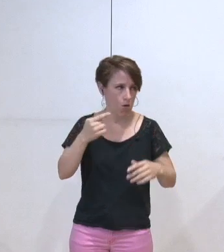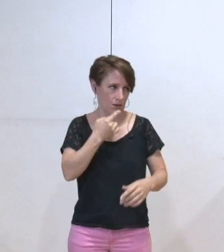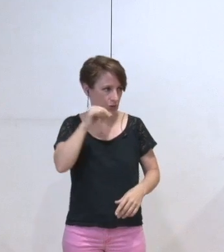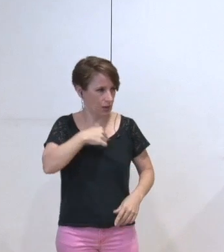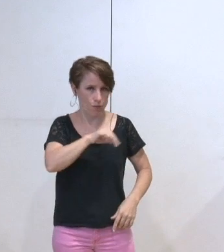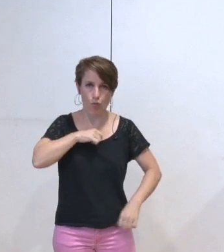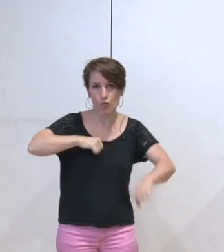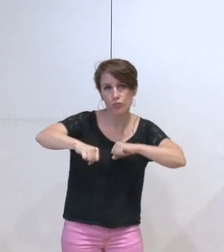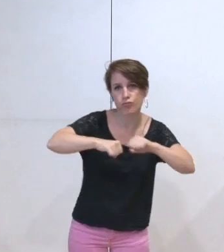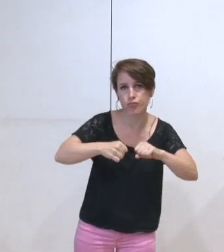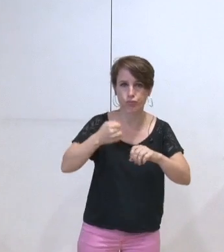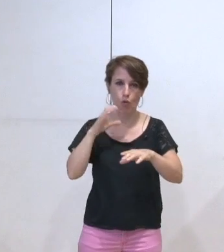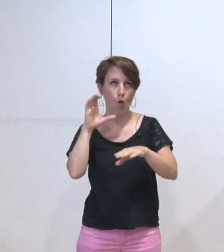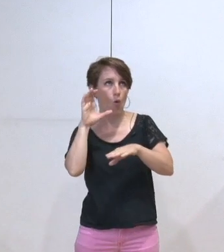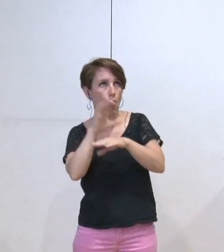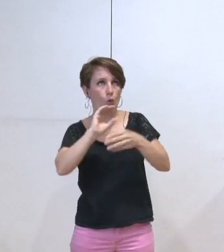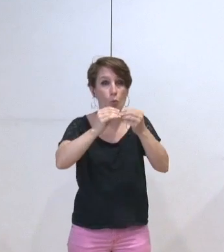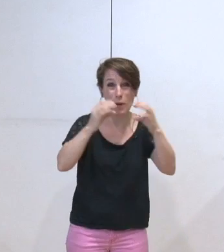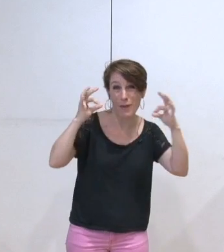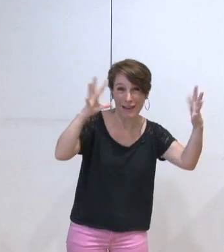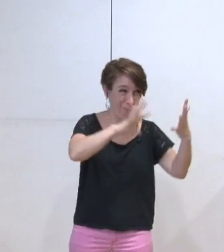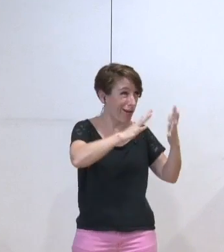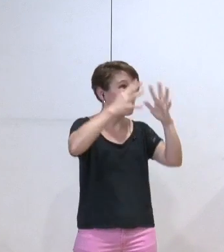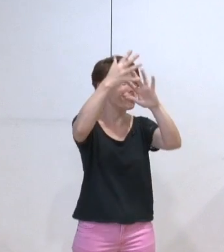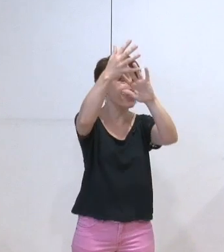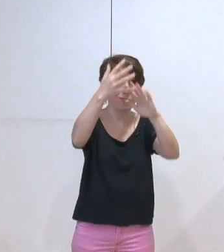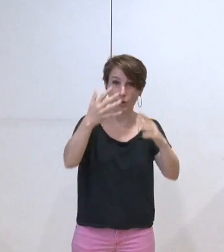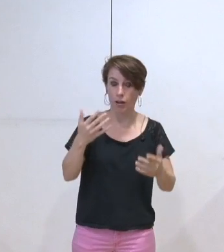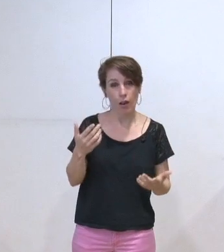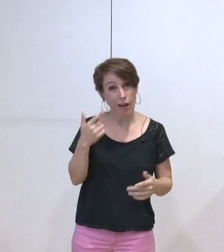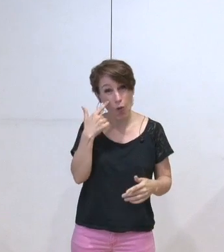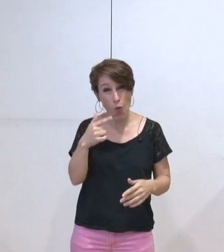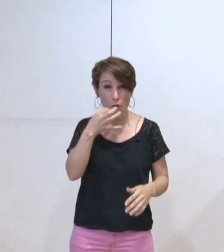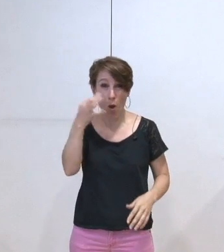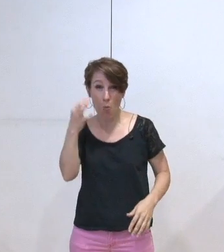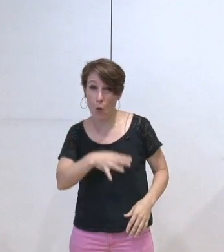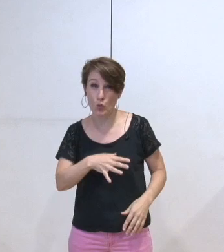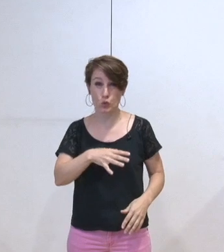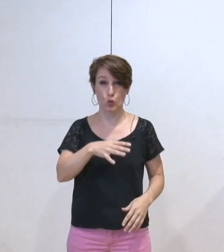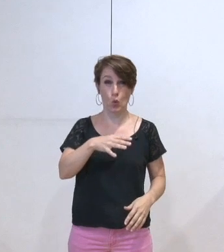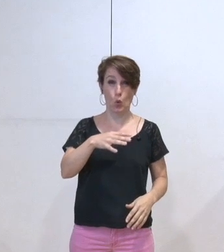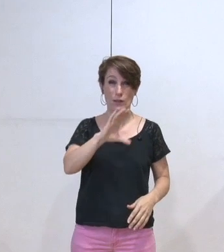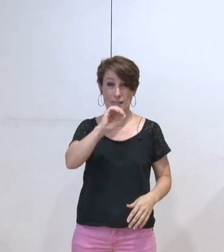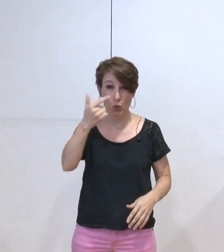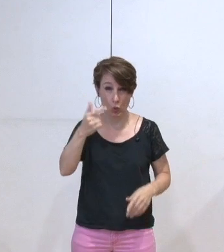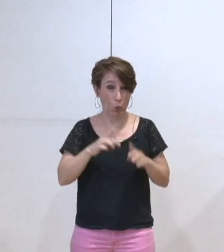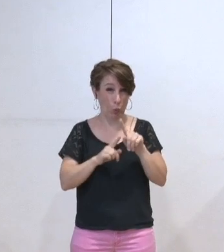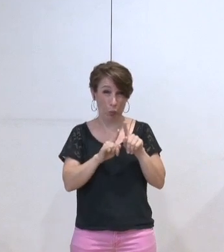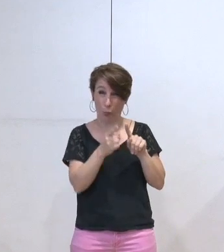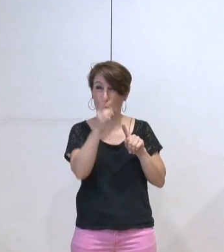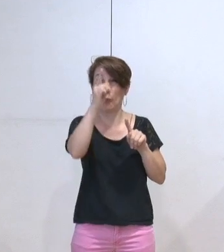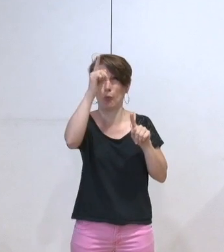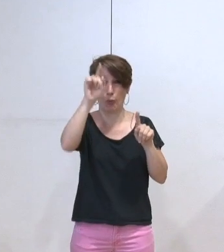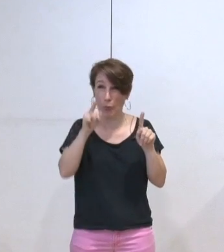et alors que nous subissons des pollutions de pic d'ozone répété et et grave